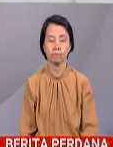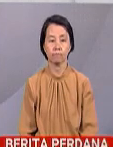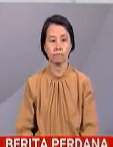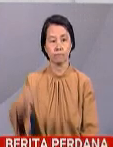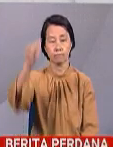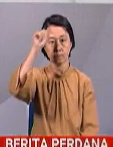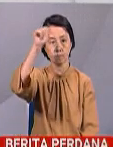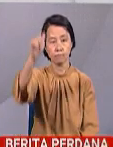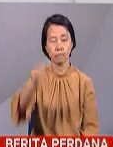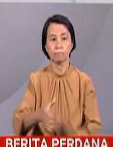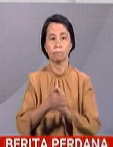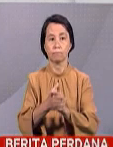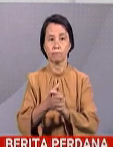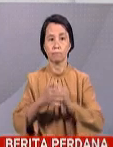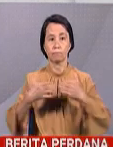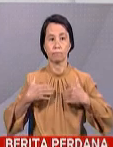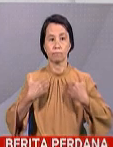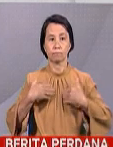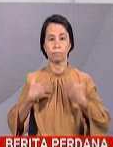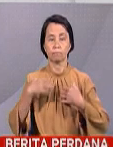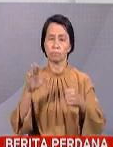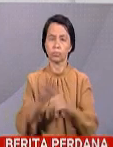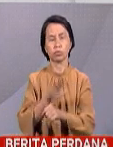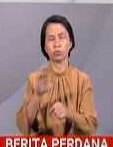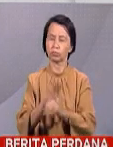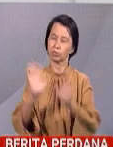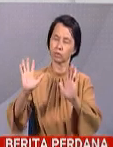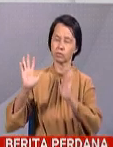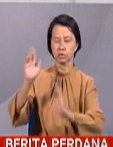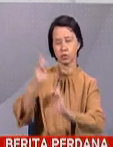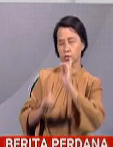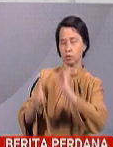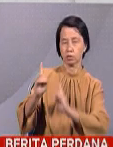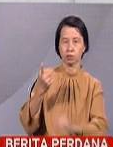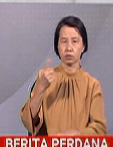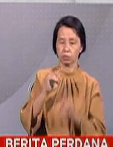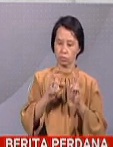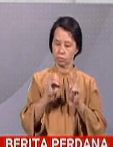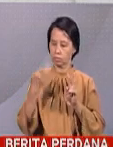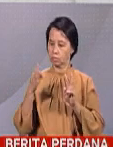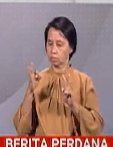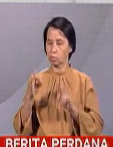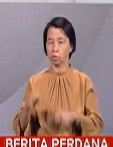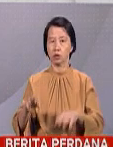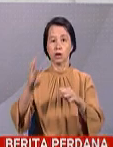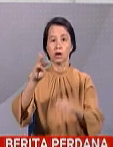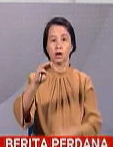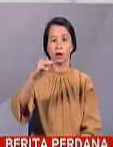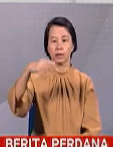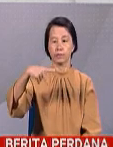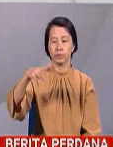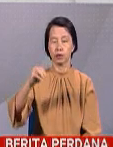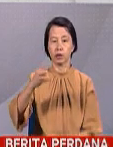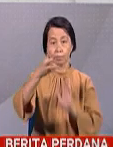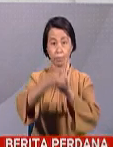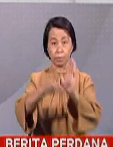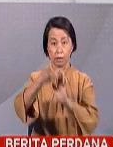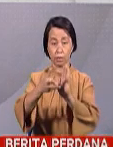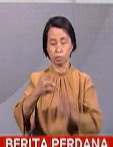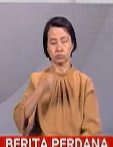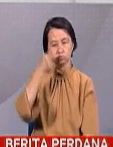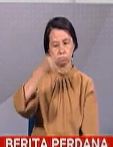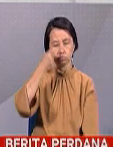Assalamualaikum dan salam sejahtera cukuplah dengan drama sejak akhir 2019 Majlis paralimpik Malaysia MPM hari ini